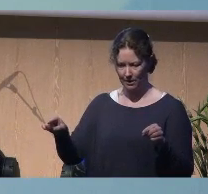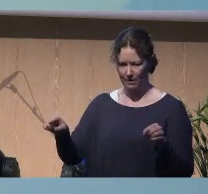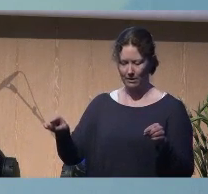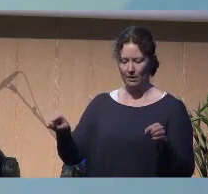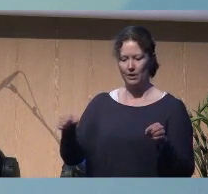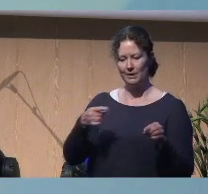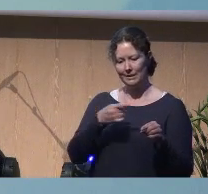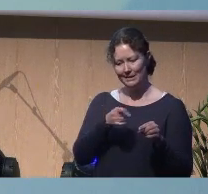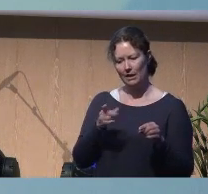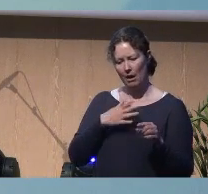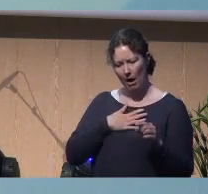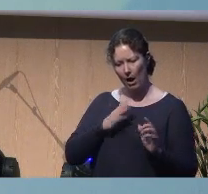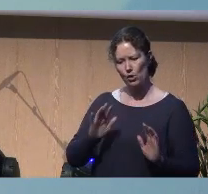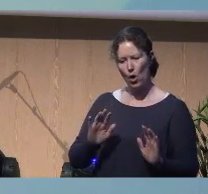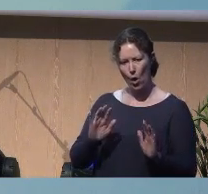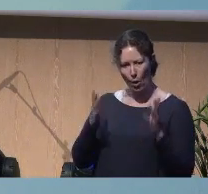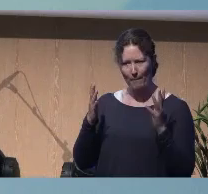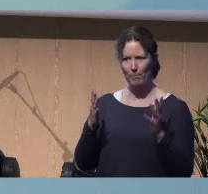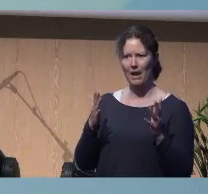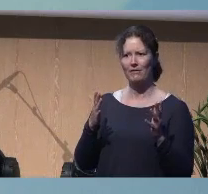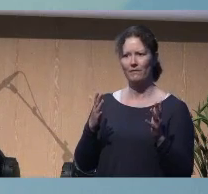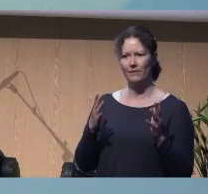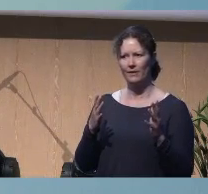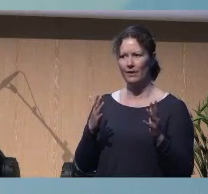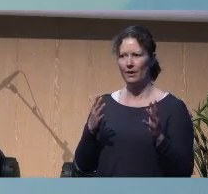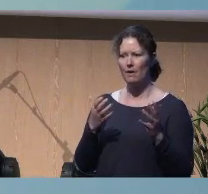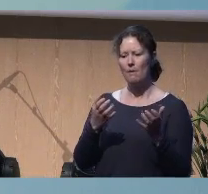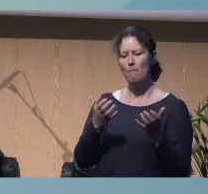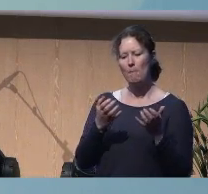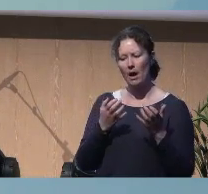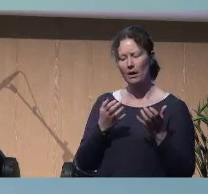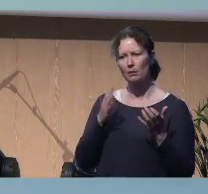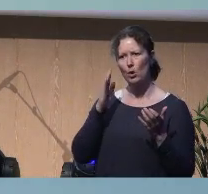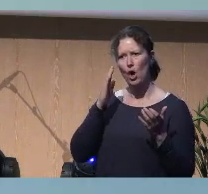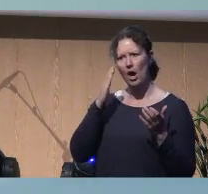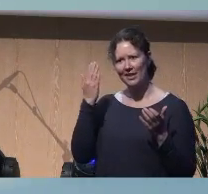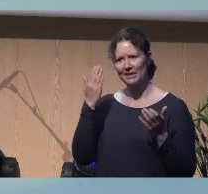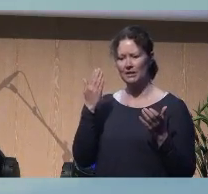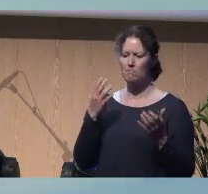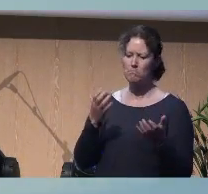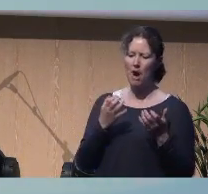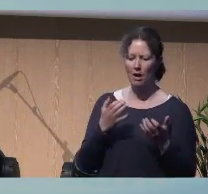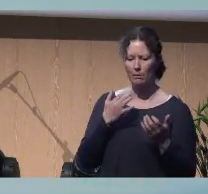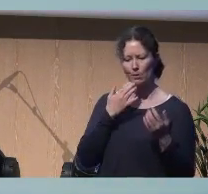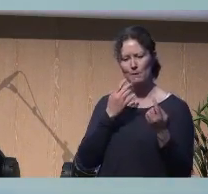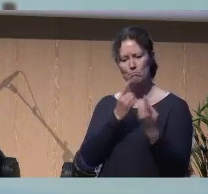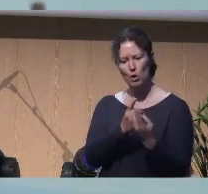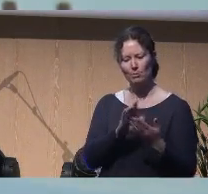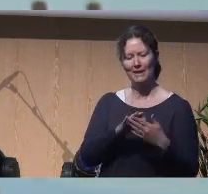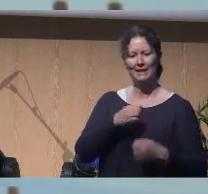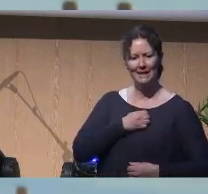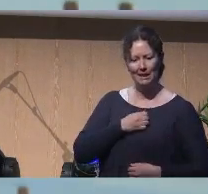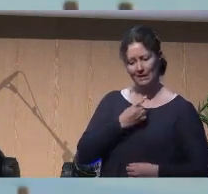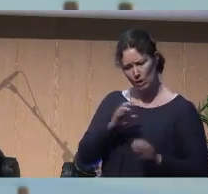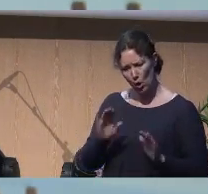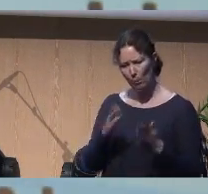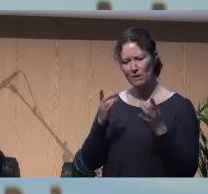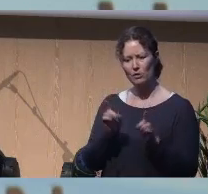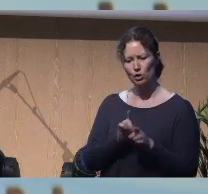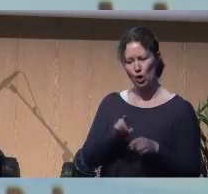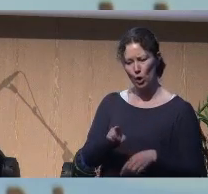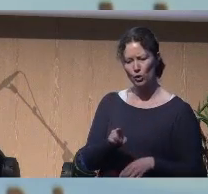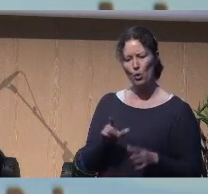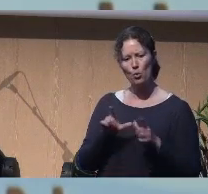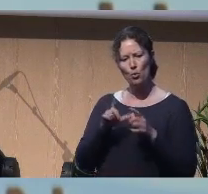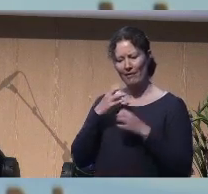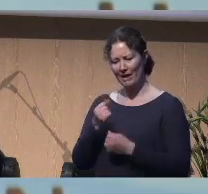som har opplevd mangel på anerkjennelse, mangel på å bli møtt med tillit, som opplever det slik, uavhengig av hvordan det